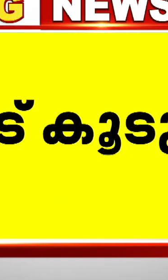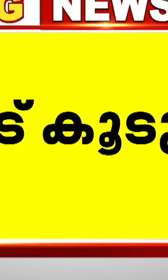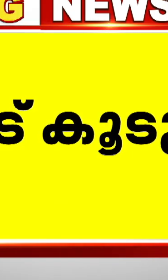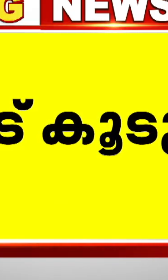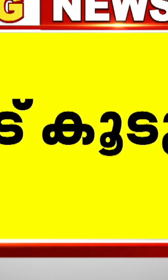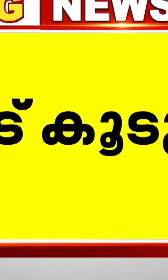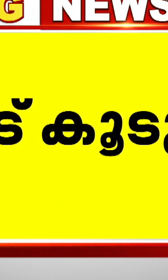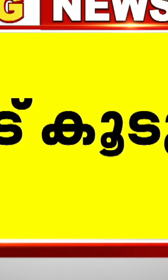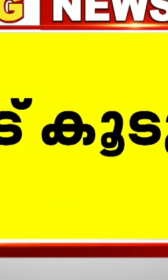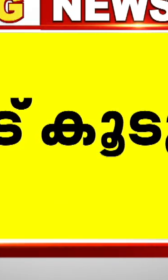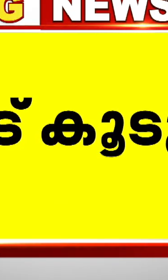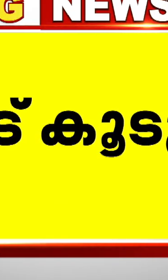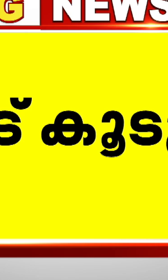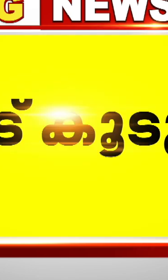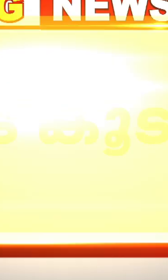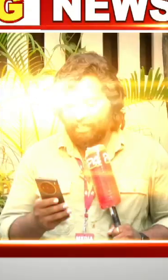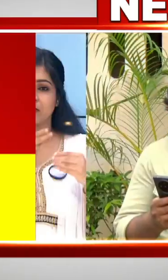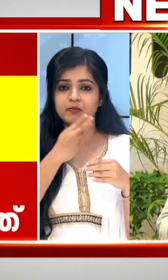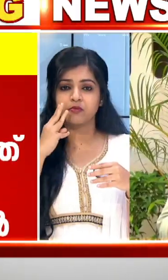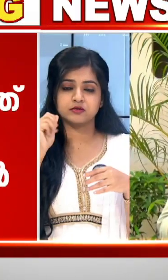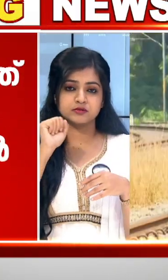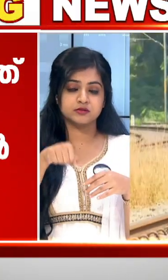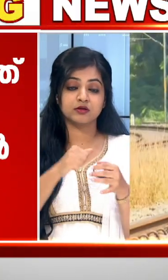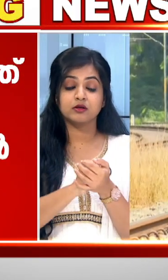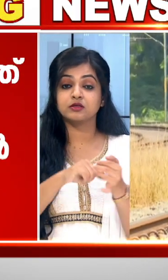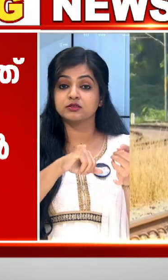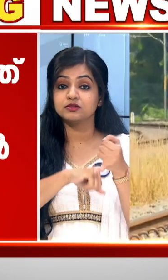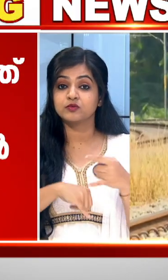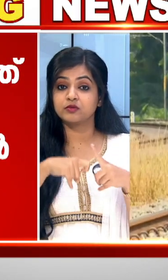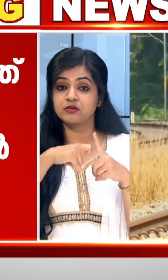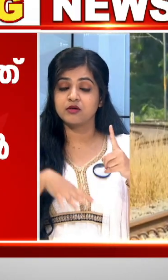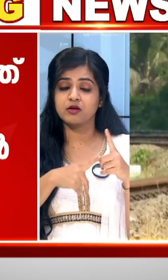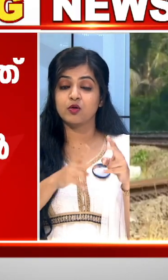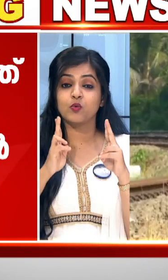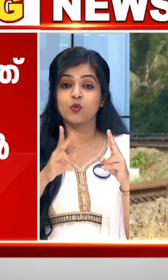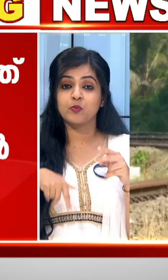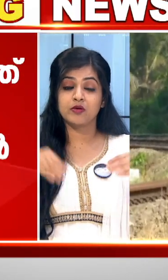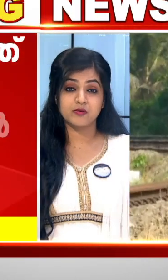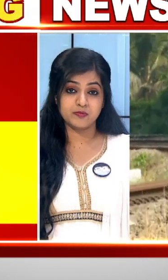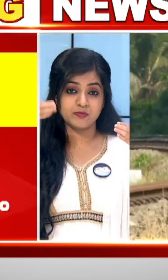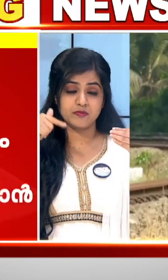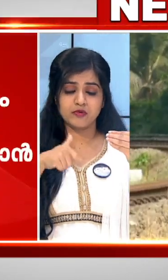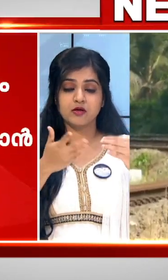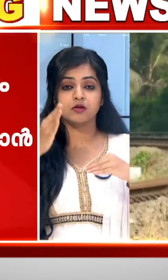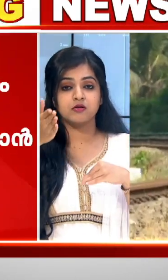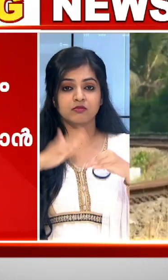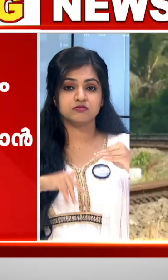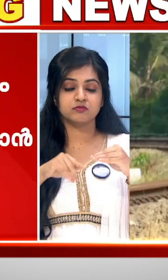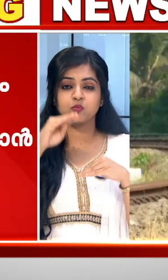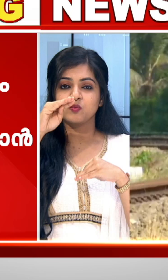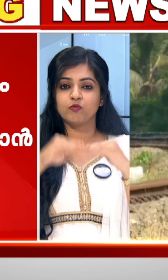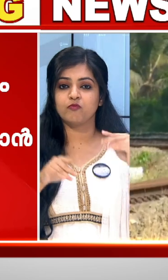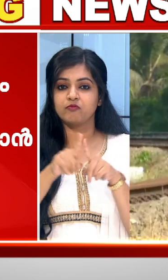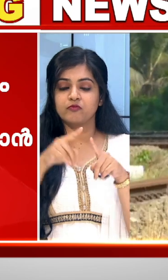പൊതുവെ സാധാരണ നിലയിലായിരിക്കും മാർച്ച് മാസത്തിൽ. പക്ഷേ തെക്കൻ കേരളത്തിൽ സാധാരണ ലഭിക്കേണ്ട വേനൽ മഴയേക്കാൾ കുറവ് മഴയായിരിക്കും ലഭിക്കുക എന്ന് ഈ